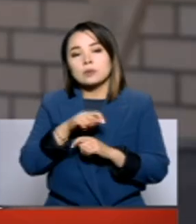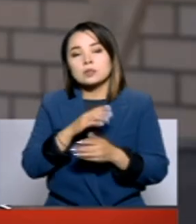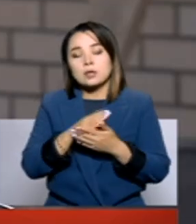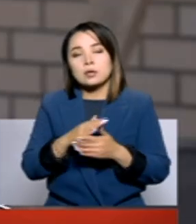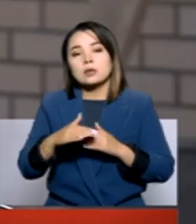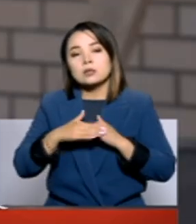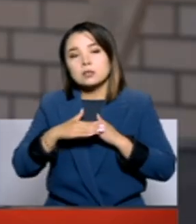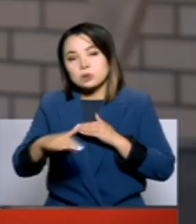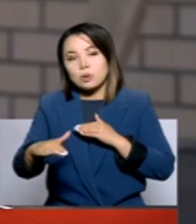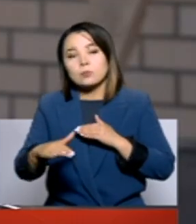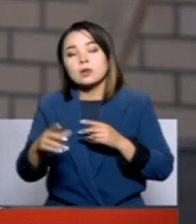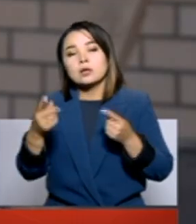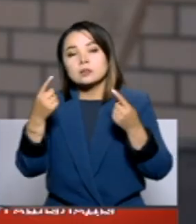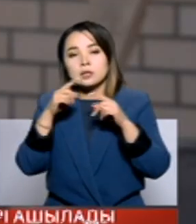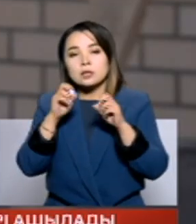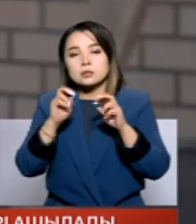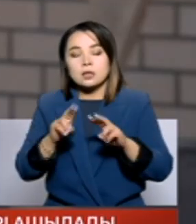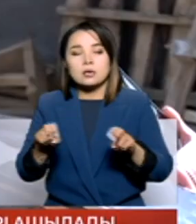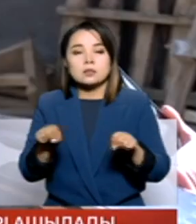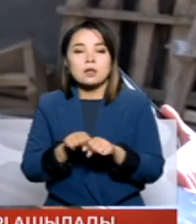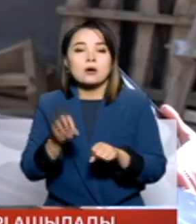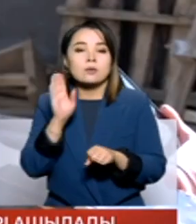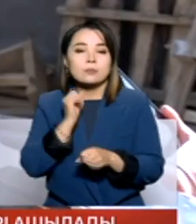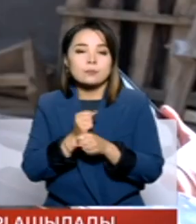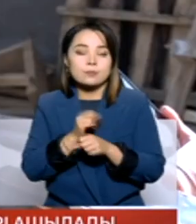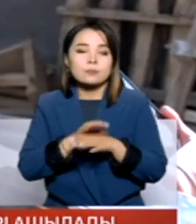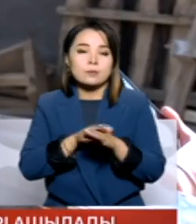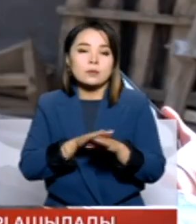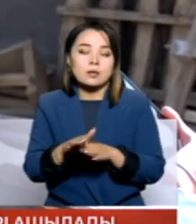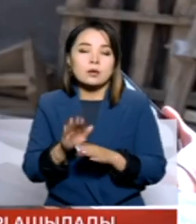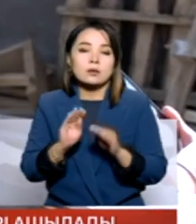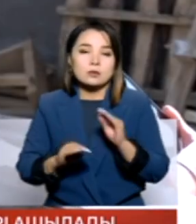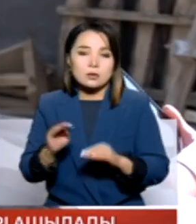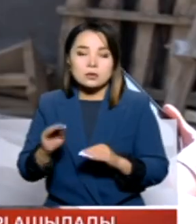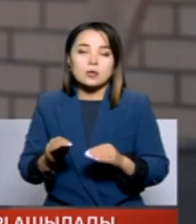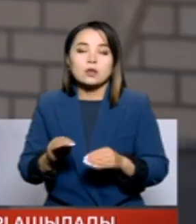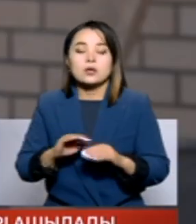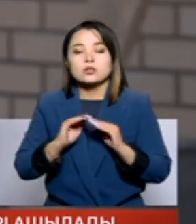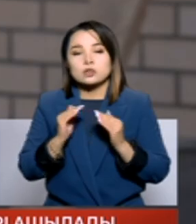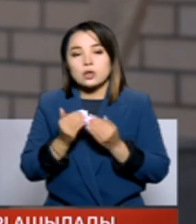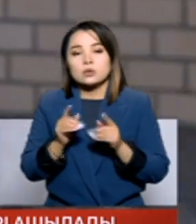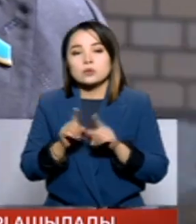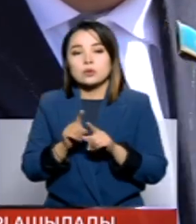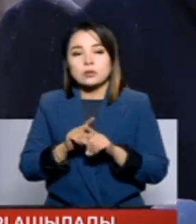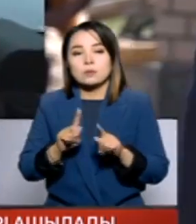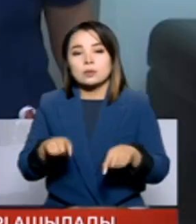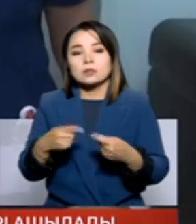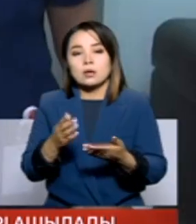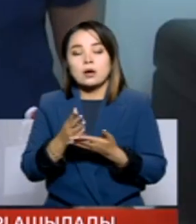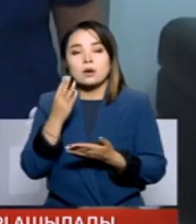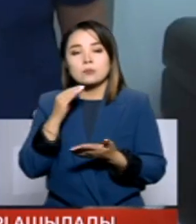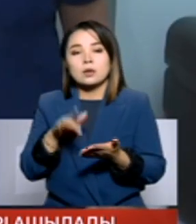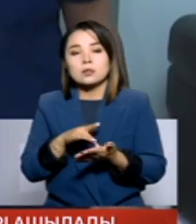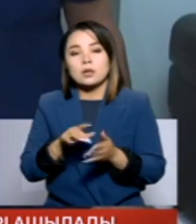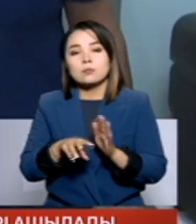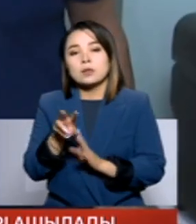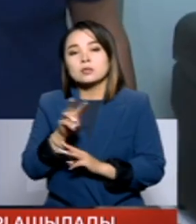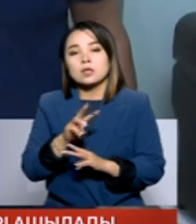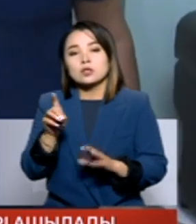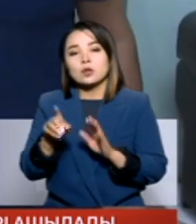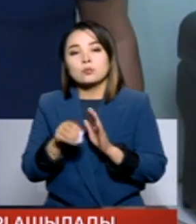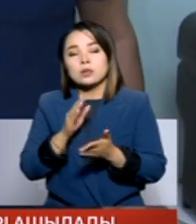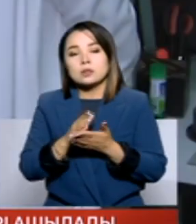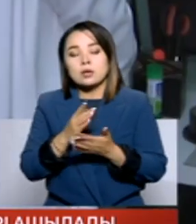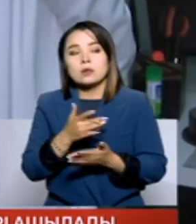линолеум болады, жаңағы сантехникалық дүниелер болады, сосын мына ас пісіру пеші болады. Сонымен ғана шектеліп сол қалпында беріледі. Алматыда мәжіліс депутаттары